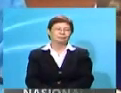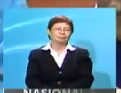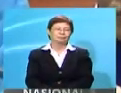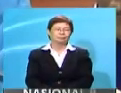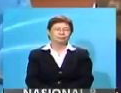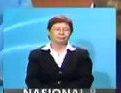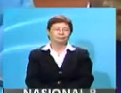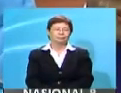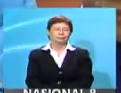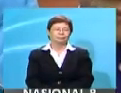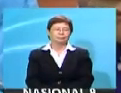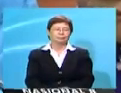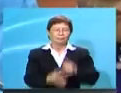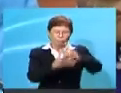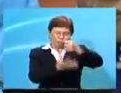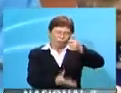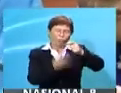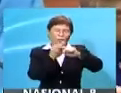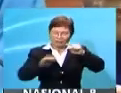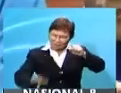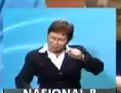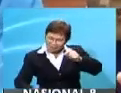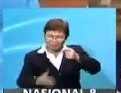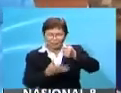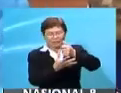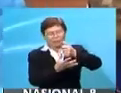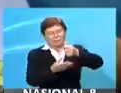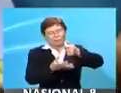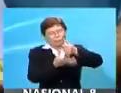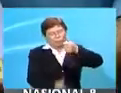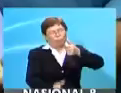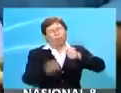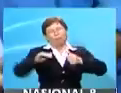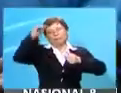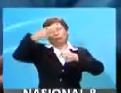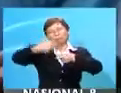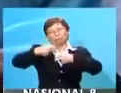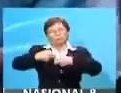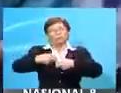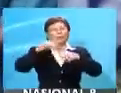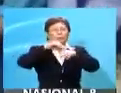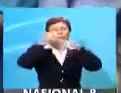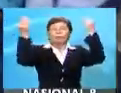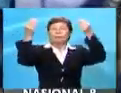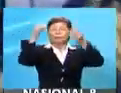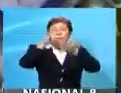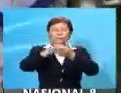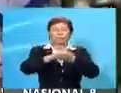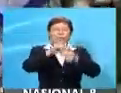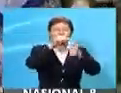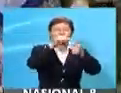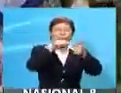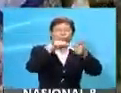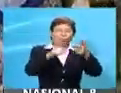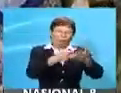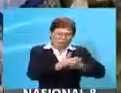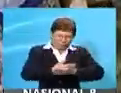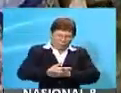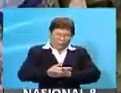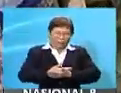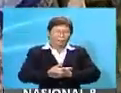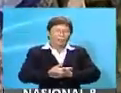makna menabung k nak harapat diri payah dah pada Majlis berkenaan beberapa bayi turut